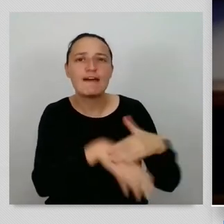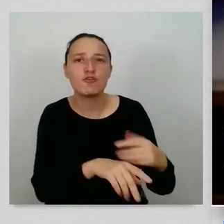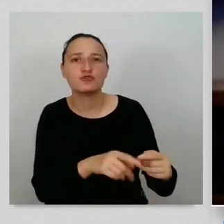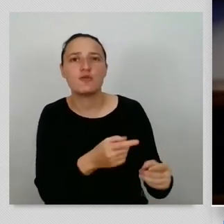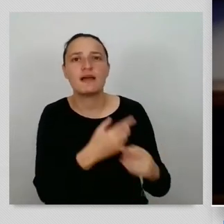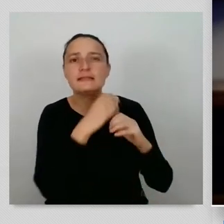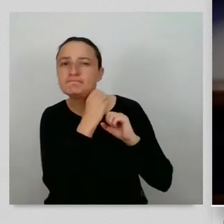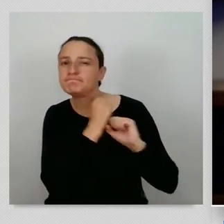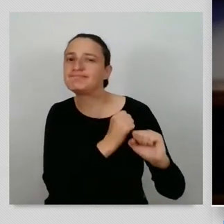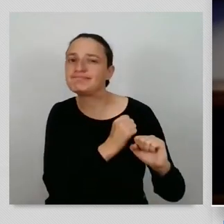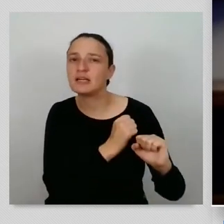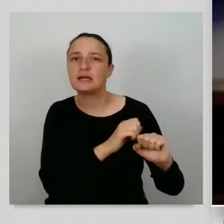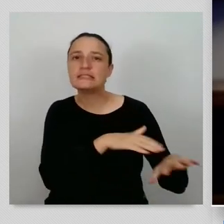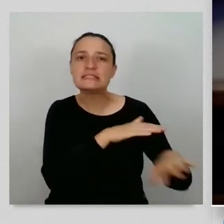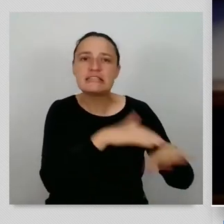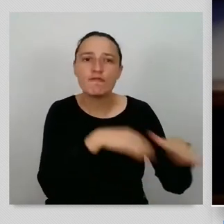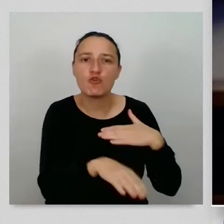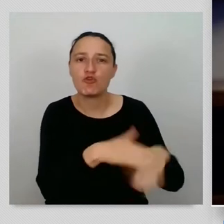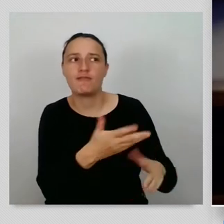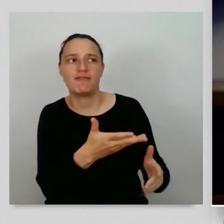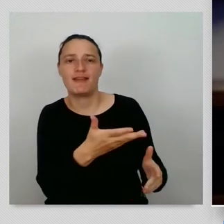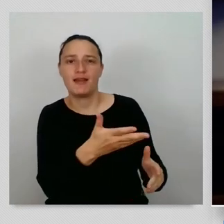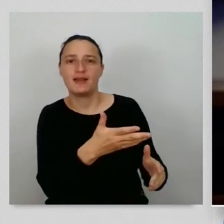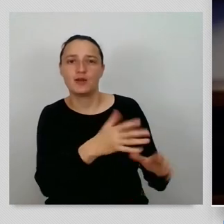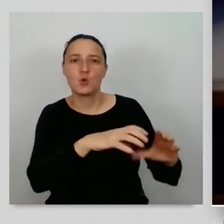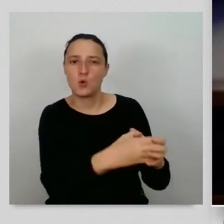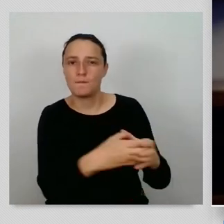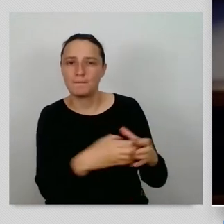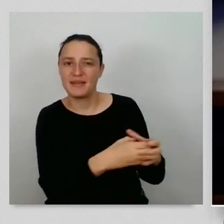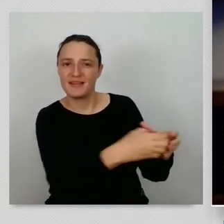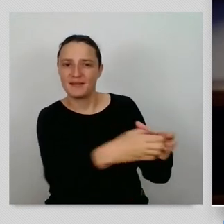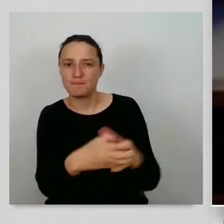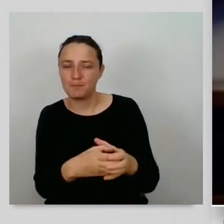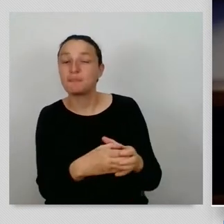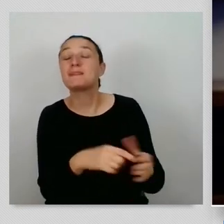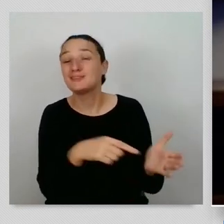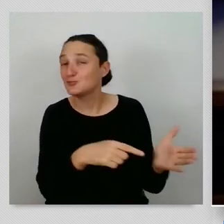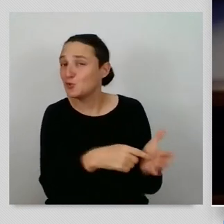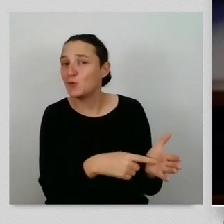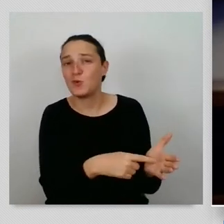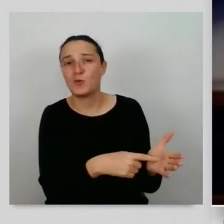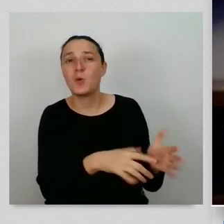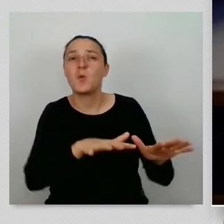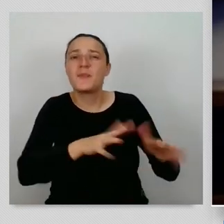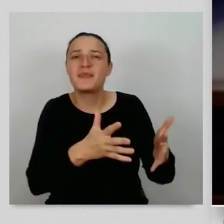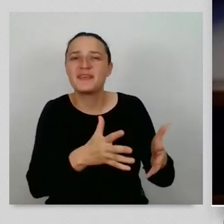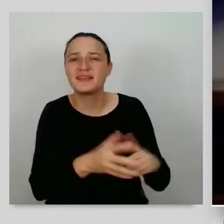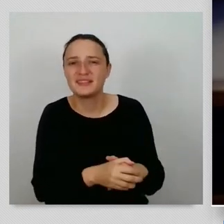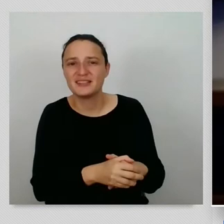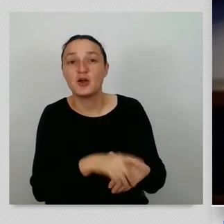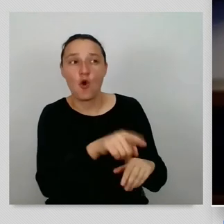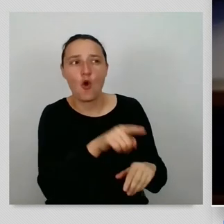nawet elementami tej koalicji rządzącej, które po prostu stały się, nazwijmy,